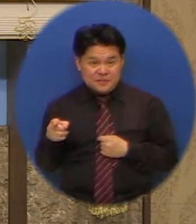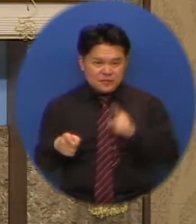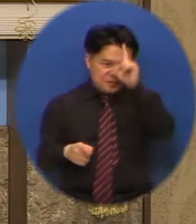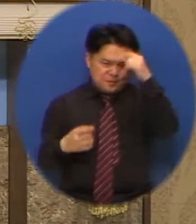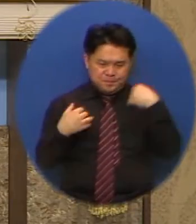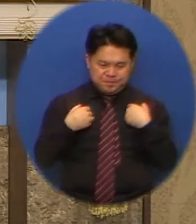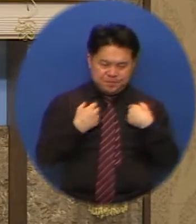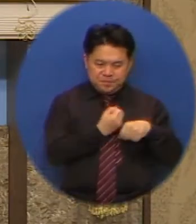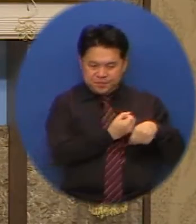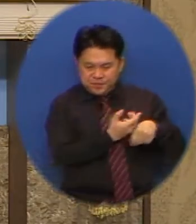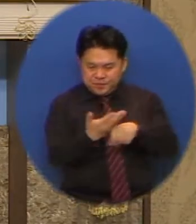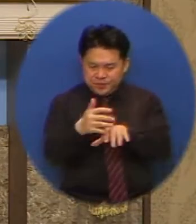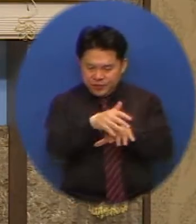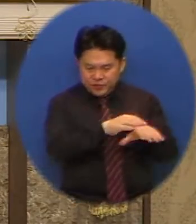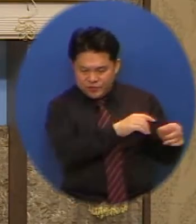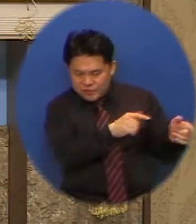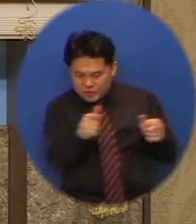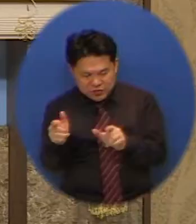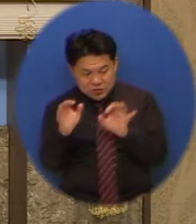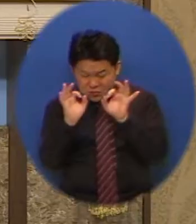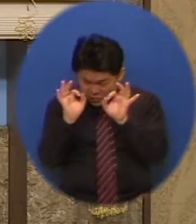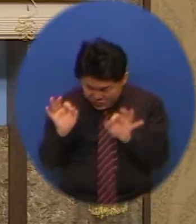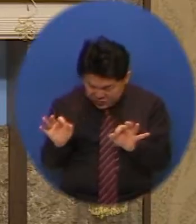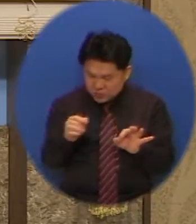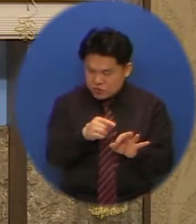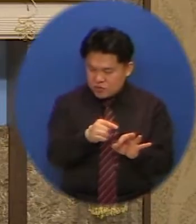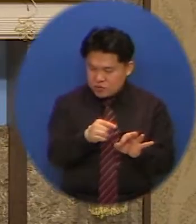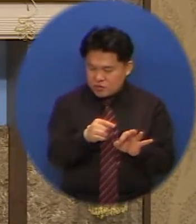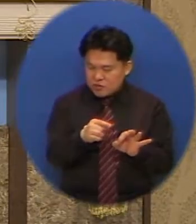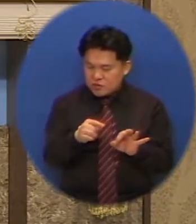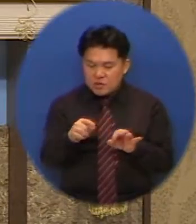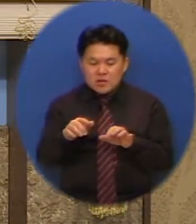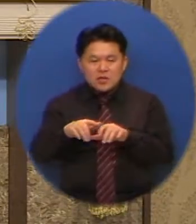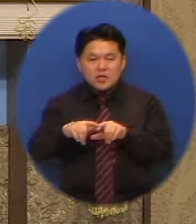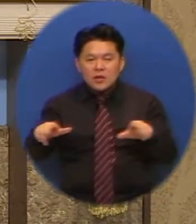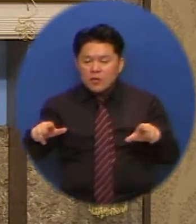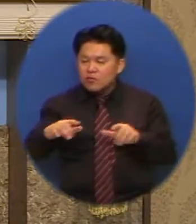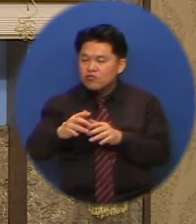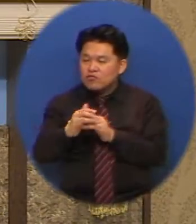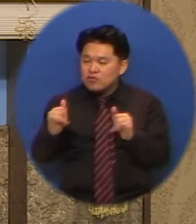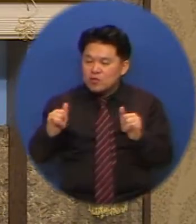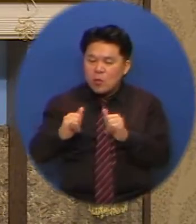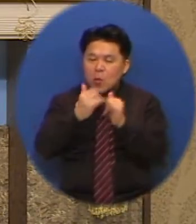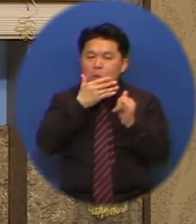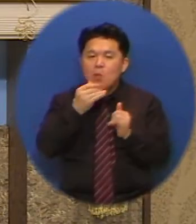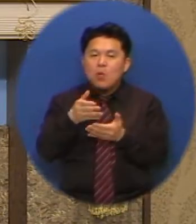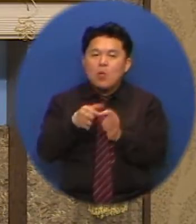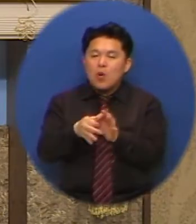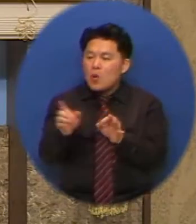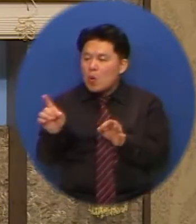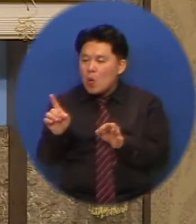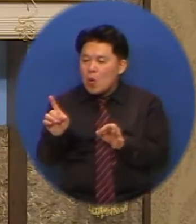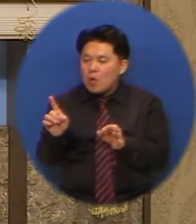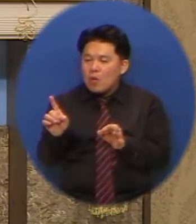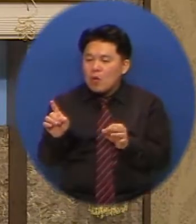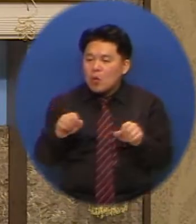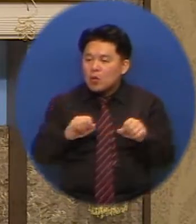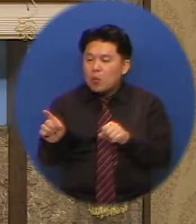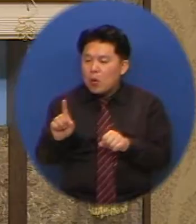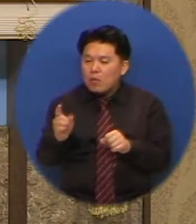내놓은 이 전달 체계는 민간의 역할이 애매모호해요. 예. 그래서 이제 민간의 역할을 좀 더 분명히